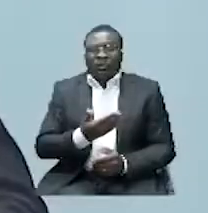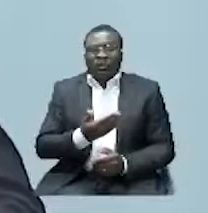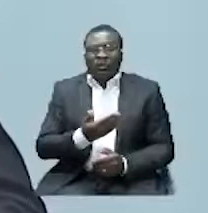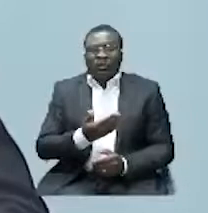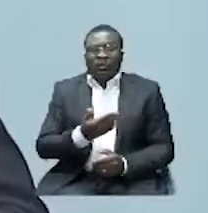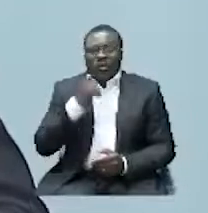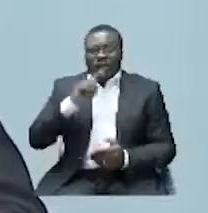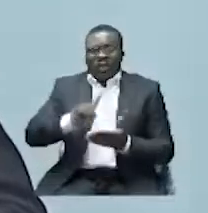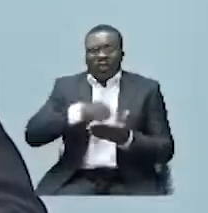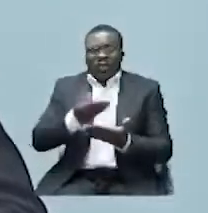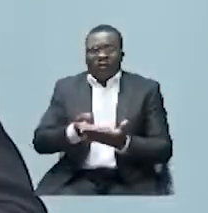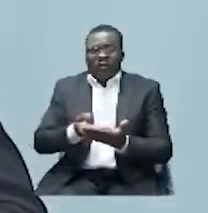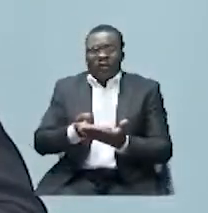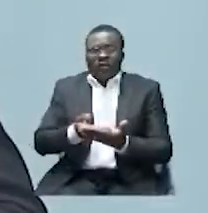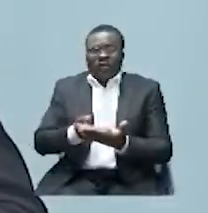Il convient,